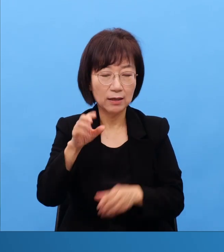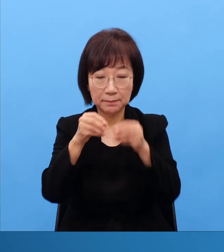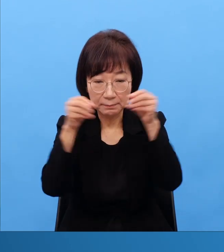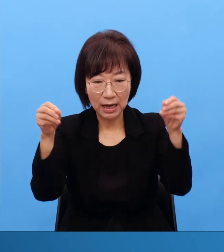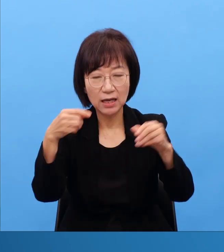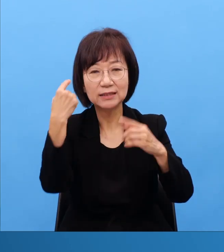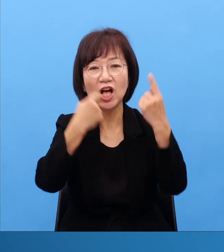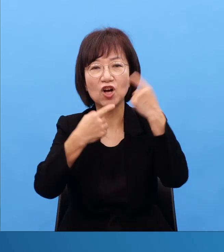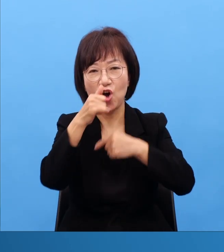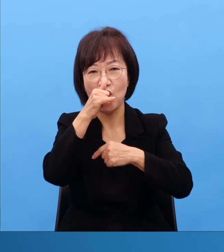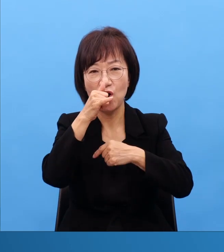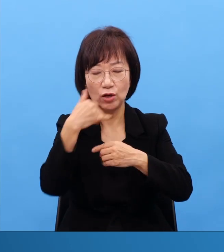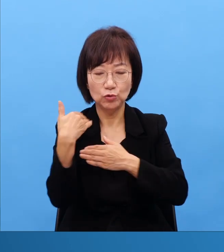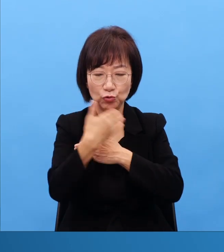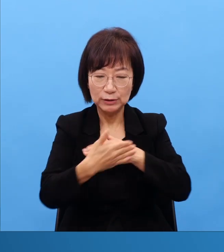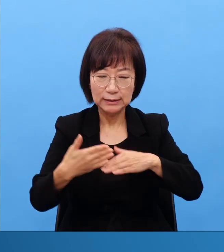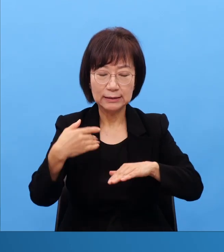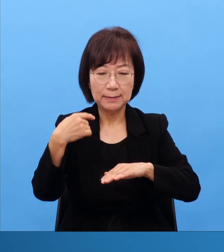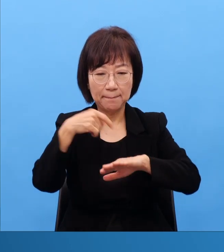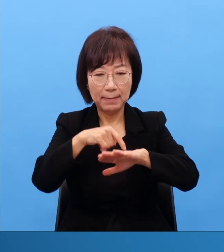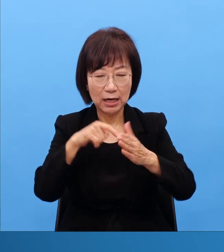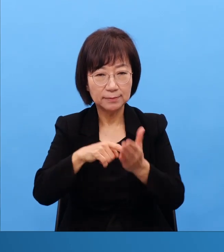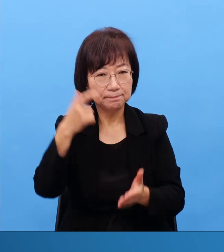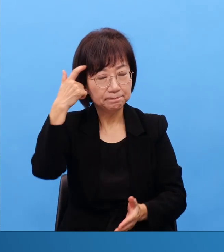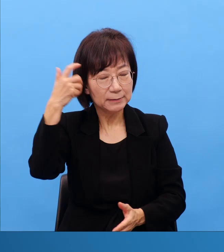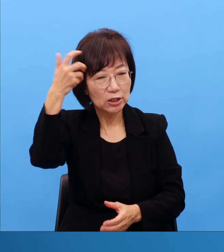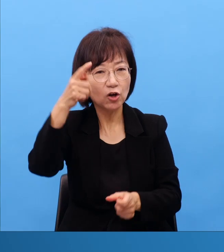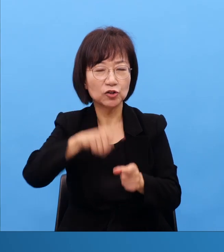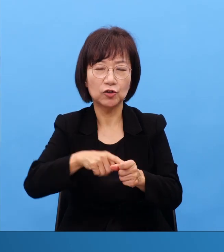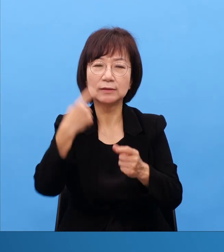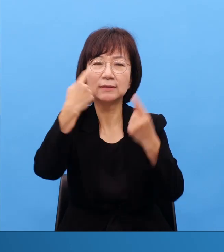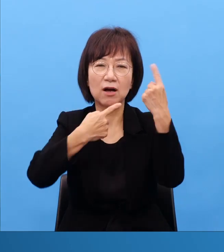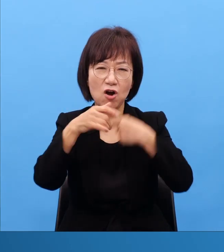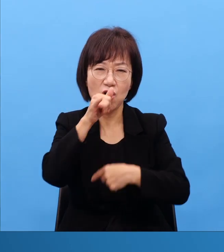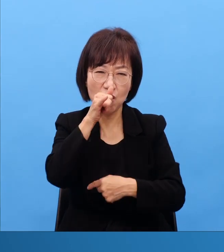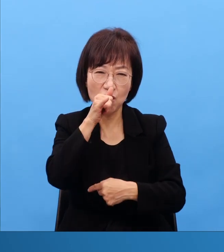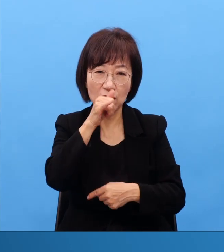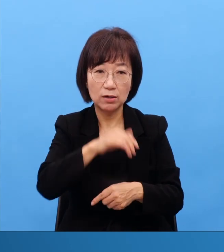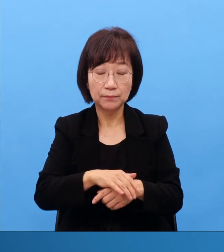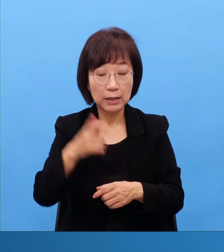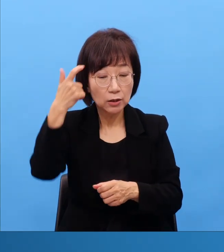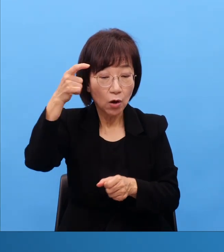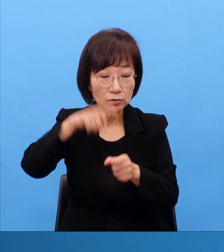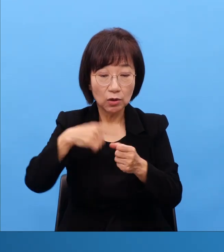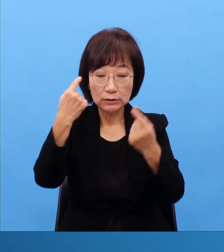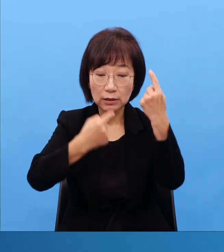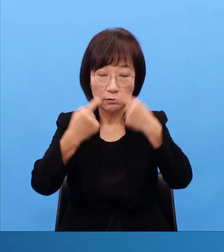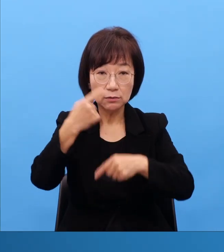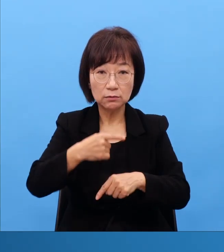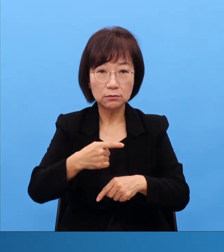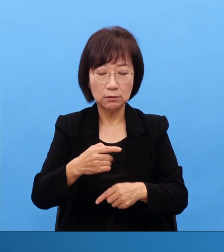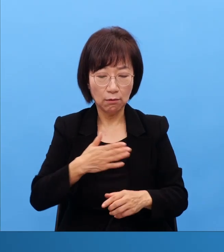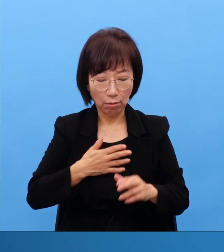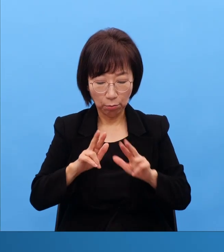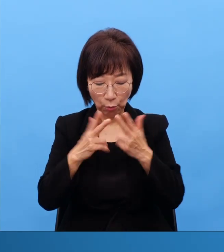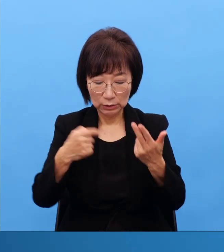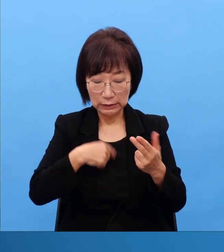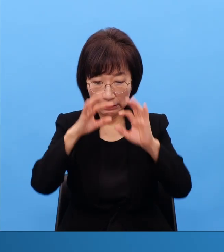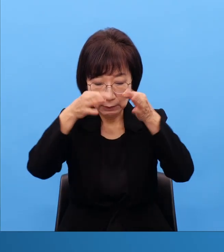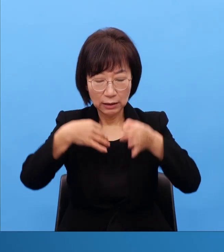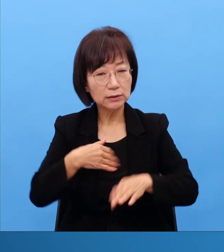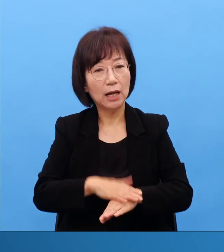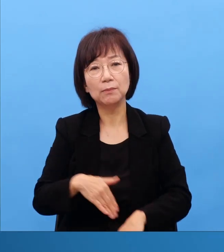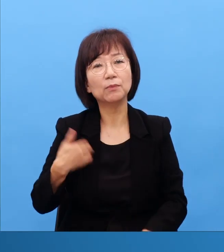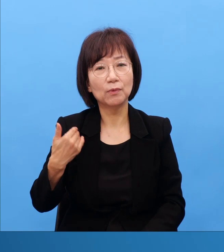정신적인 마음의 상처들이죠. 문제는 영적 상처입니다. 이거는 본인이 모릅니다. 이게 좋잖아요. 이 영적